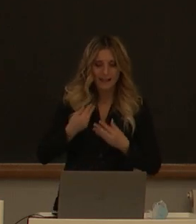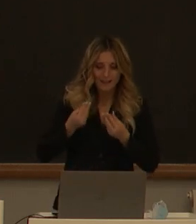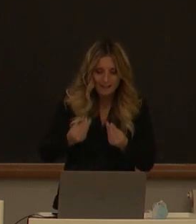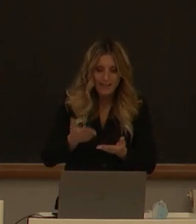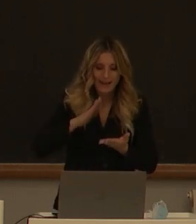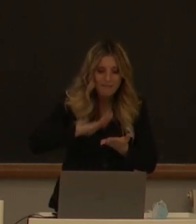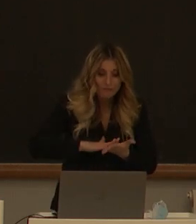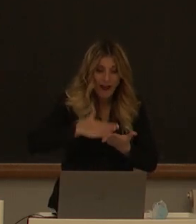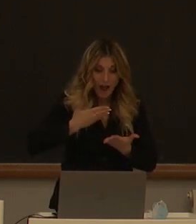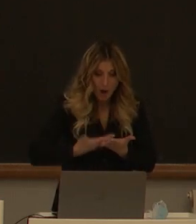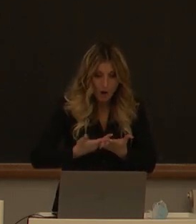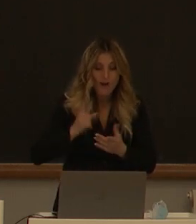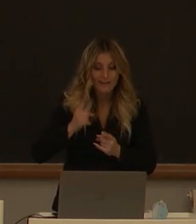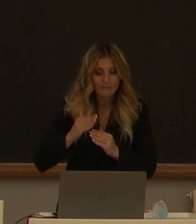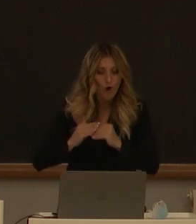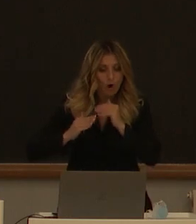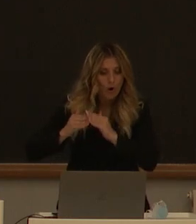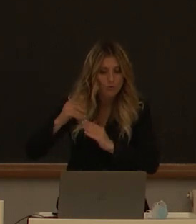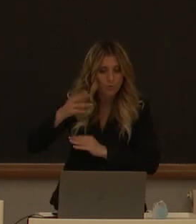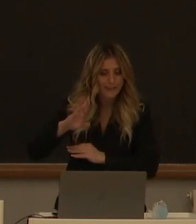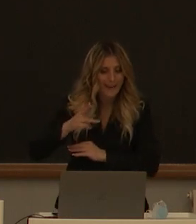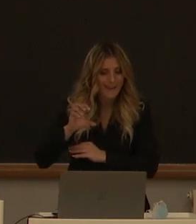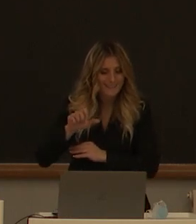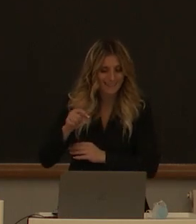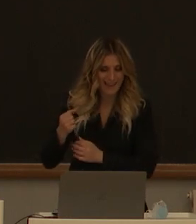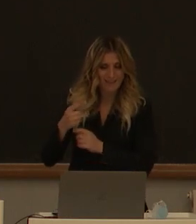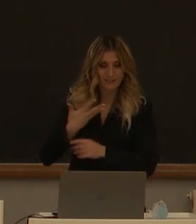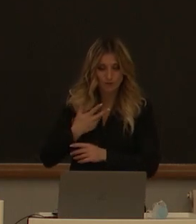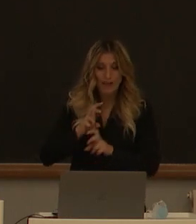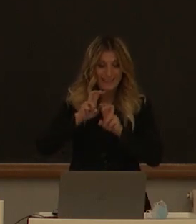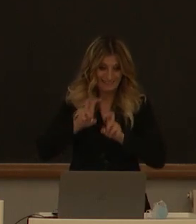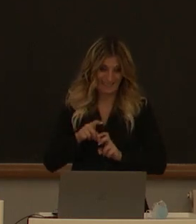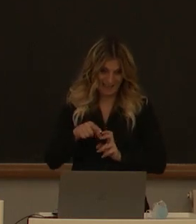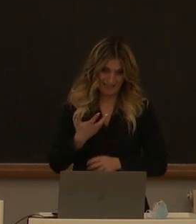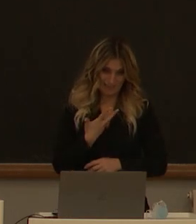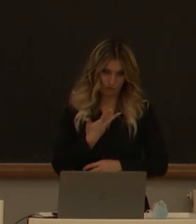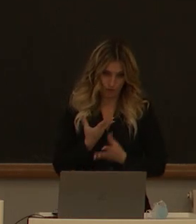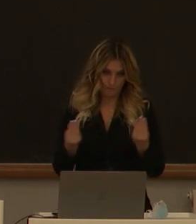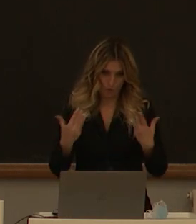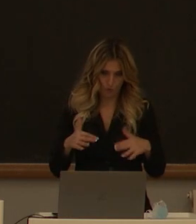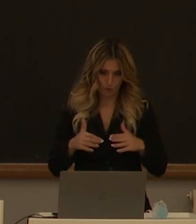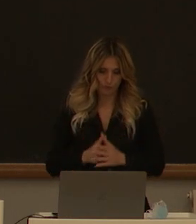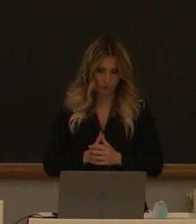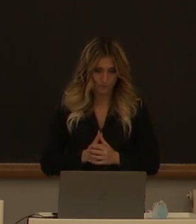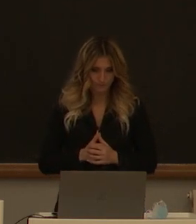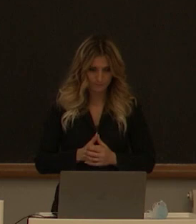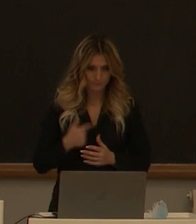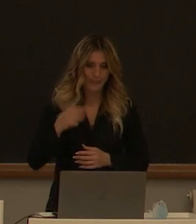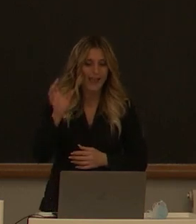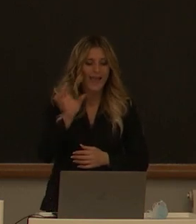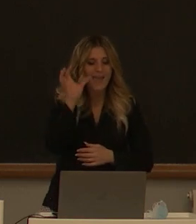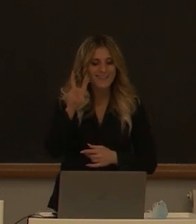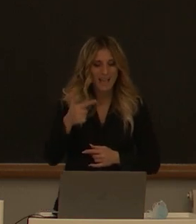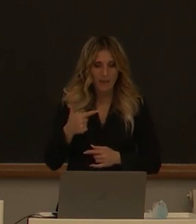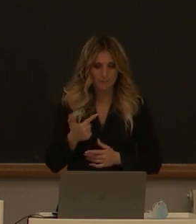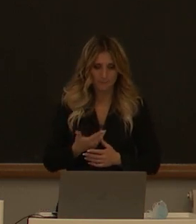e costruire resilienza a vulnerabilità, shock e stress delle filiere alimentari. Ora, gli esempi che abbiamo